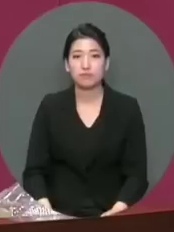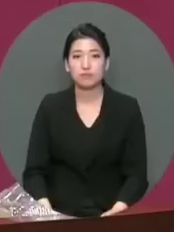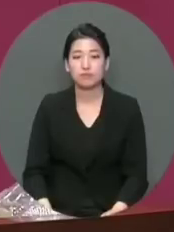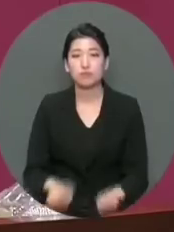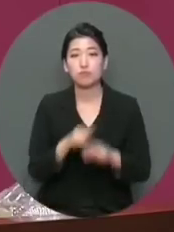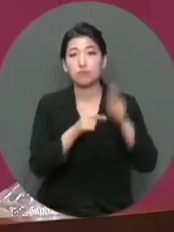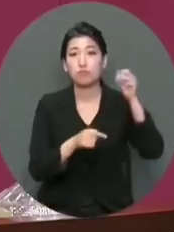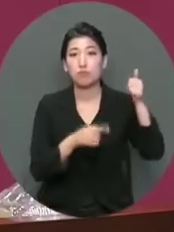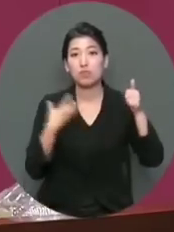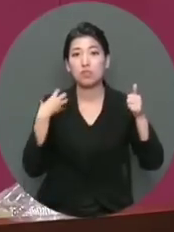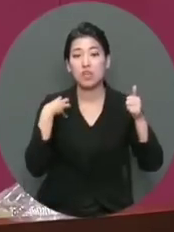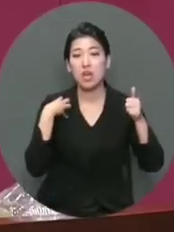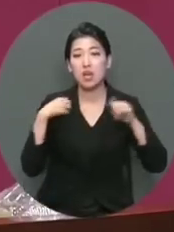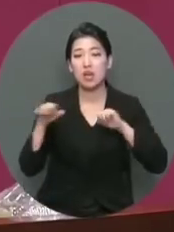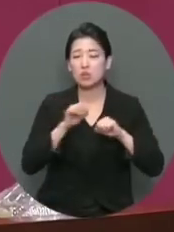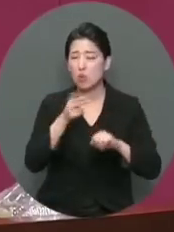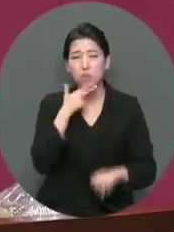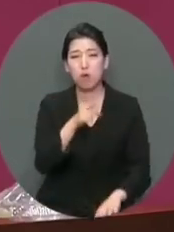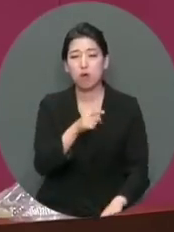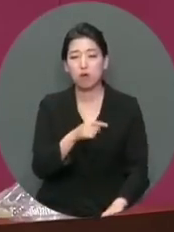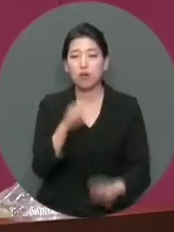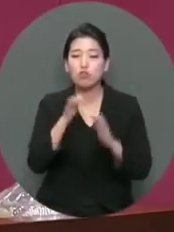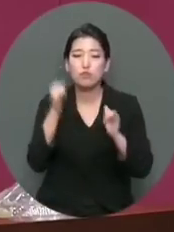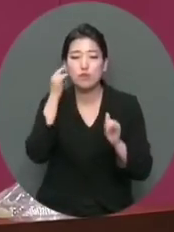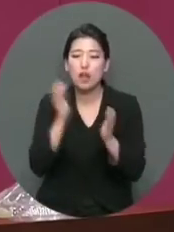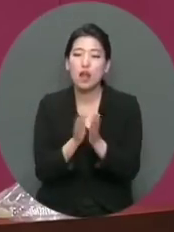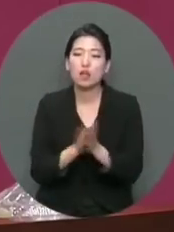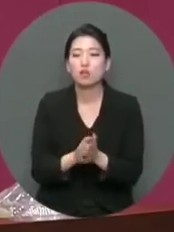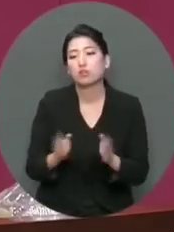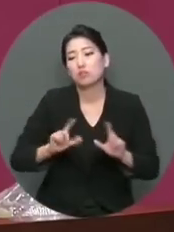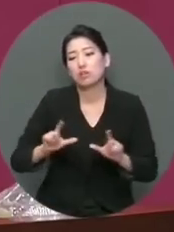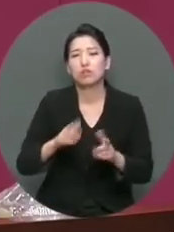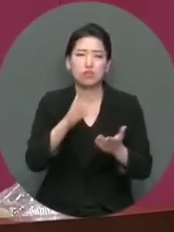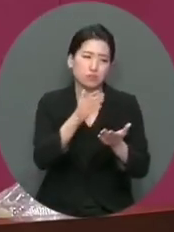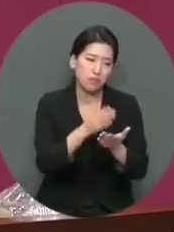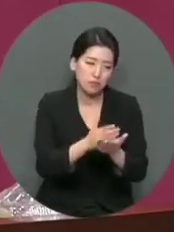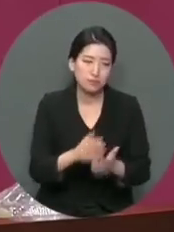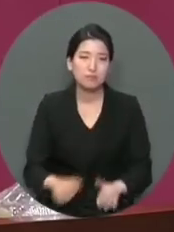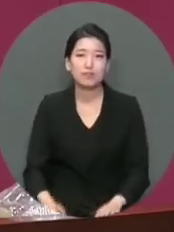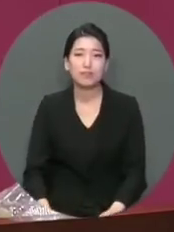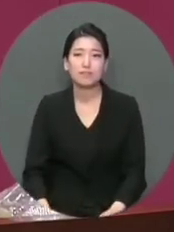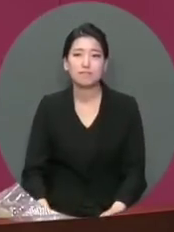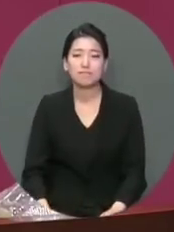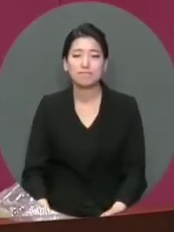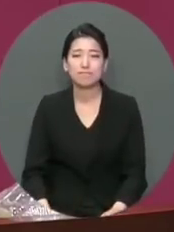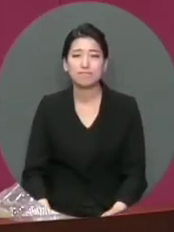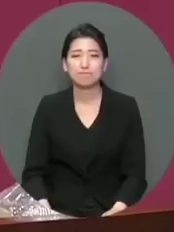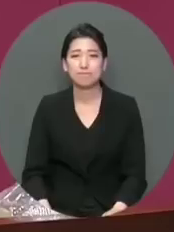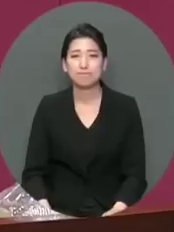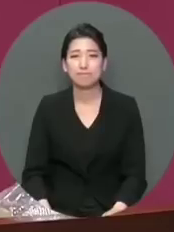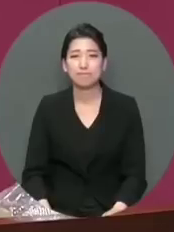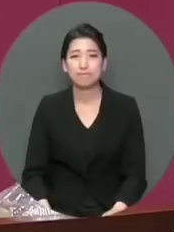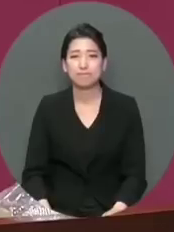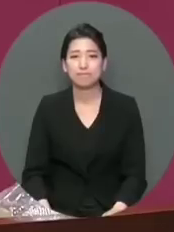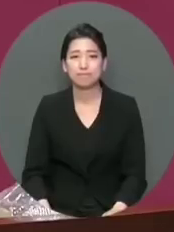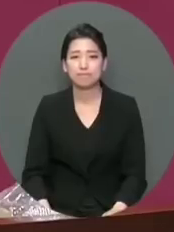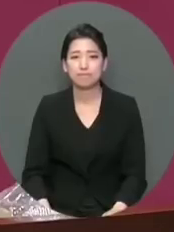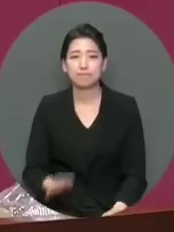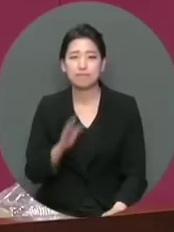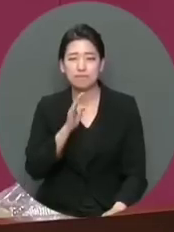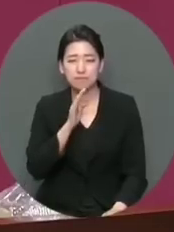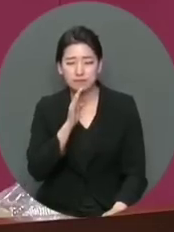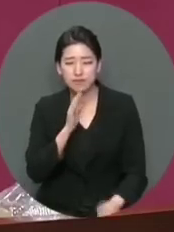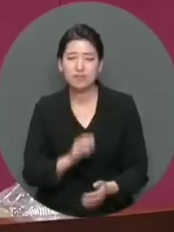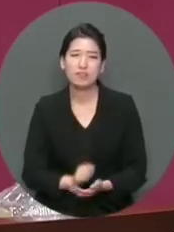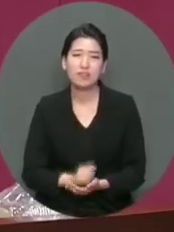윤석열 대통령의 각자 도생 말고 대한민국의 긴 역사 속에서 뜨거운 투쟁과 피로 값지게